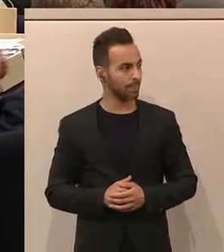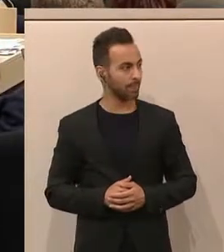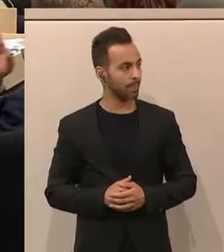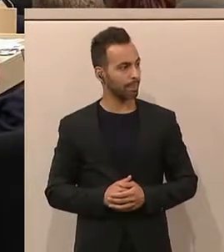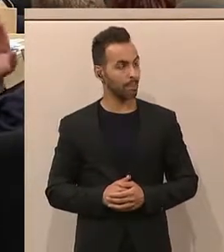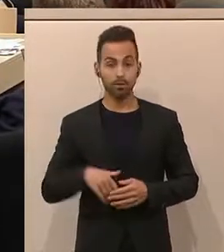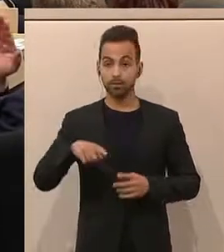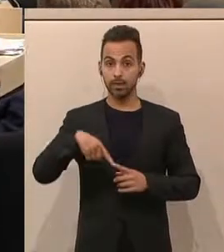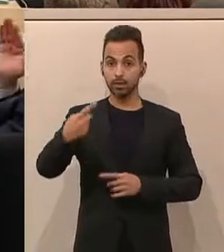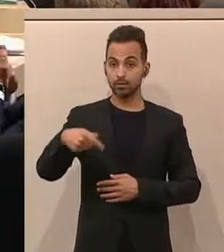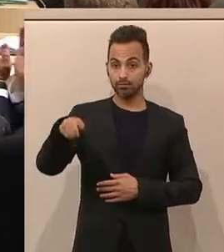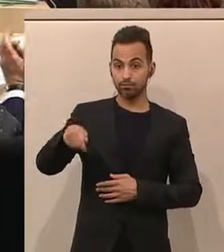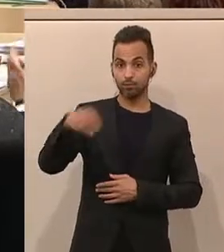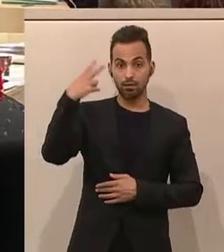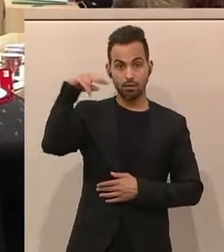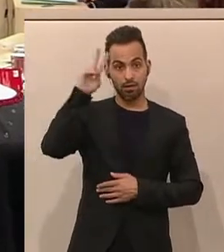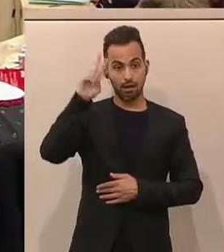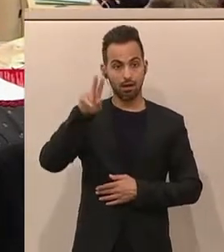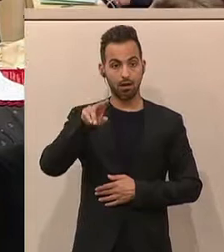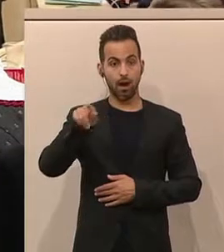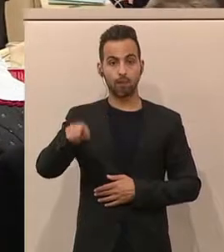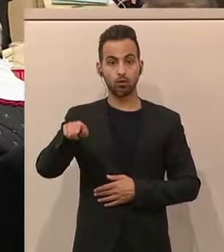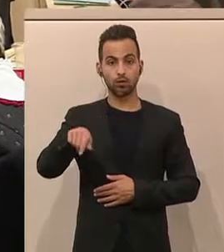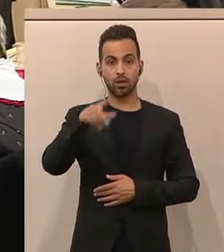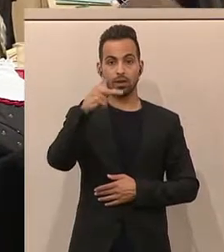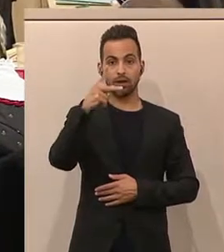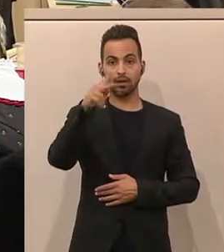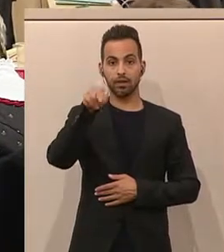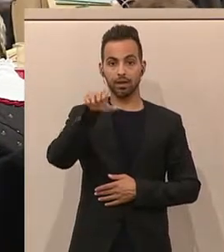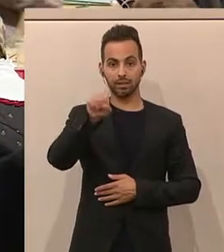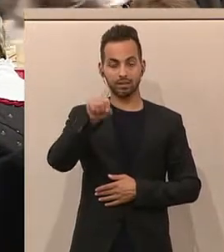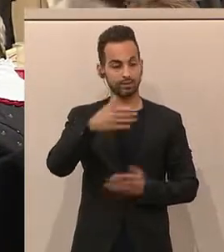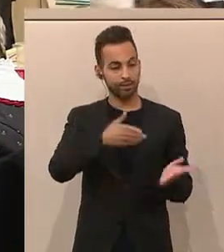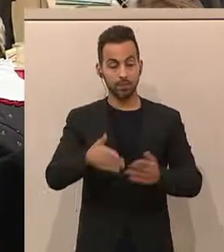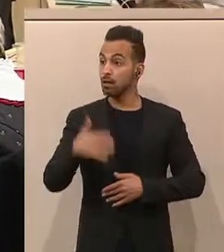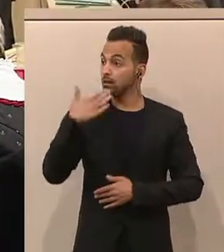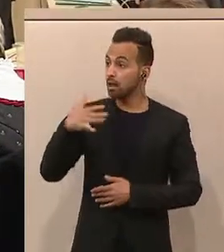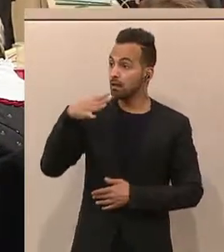Maria Smodic-Neumann von der ÖVP mit der ersten Wortmeldung in diesem Tagesordnungspunkt zur Invaliditätspension.